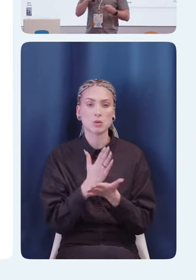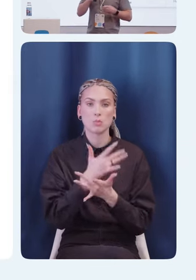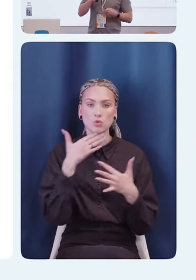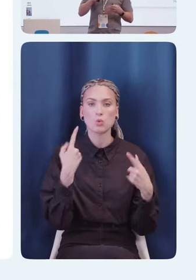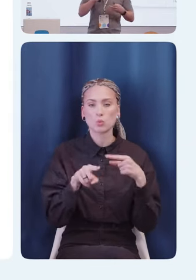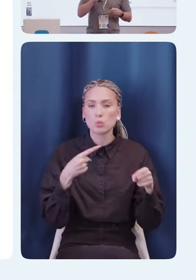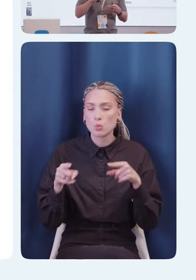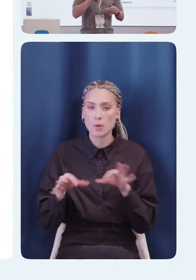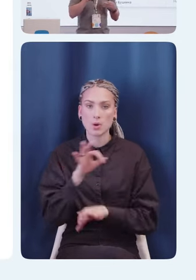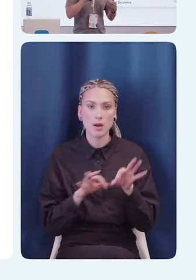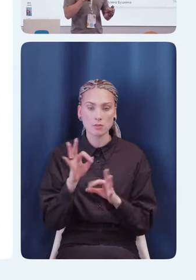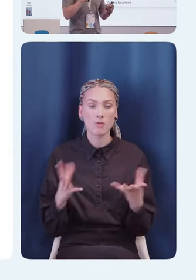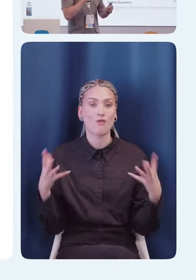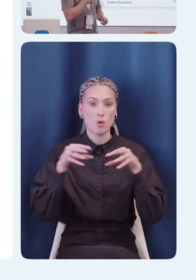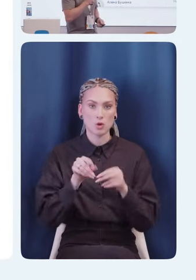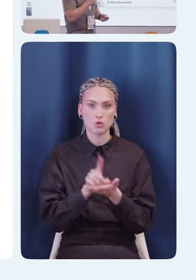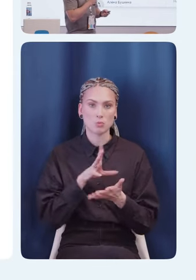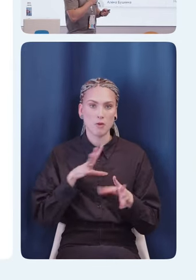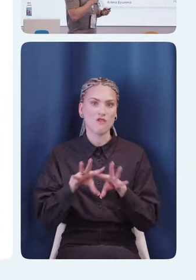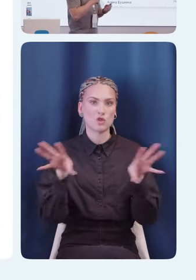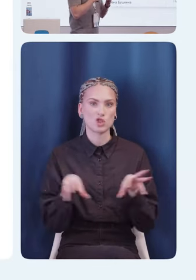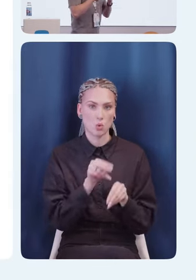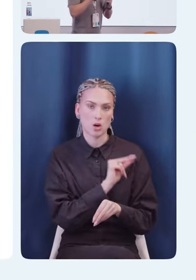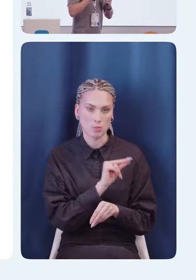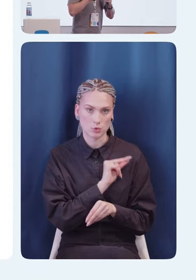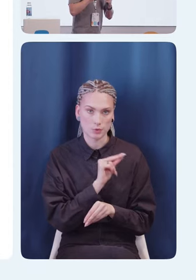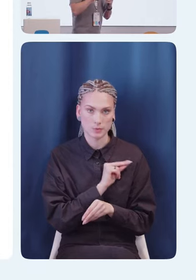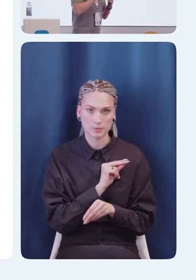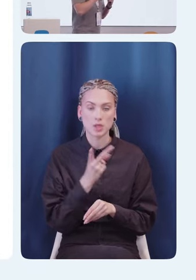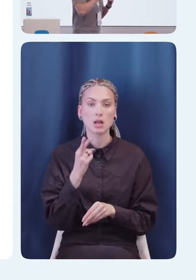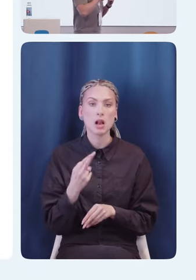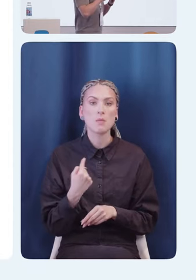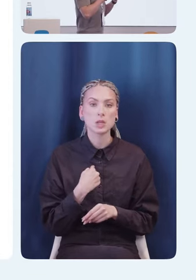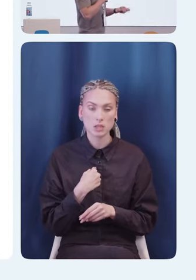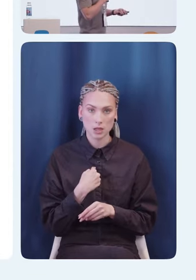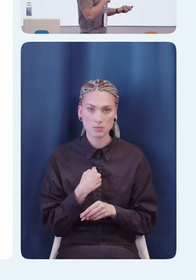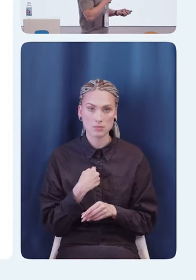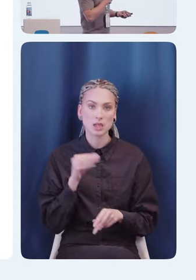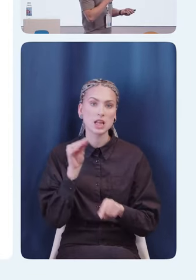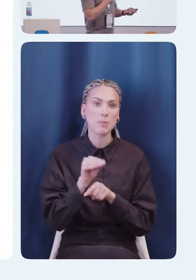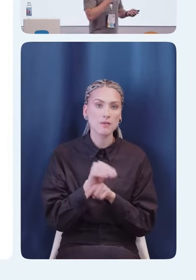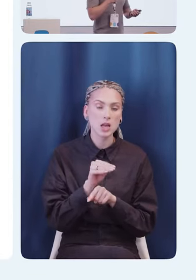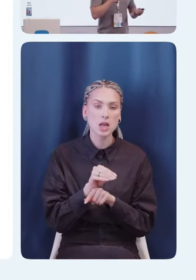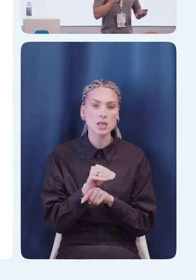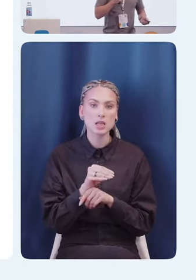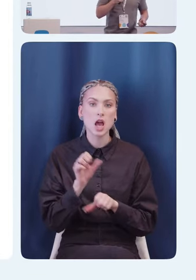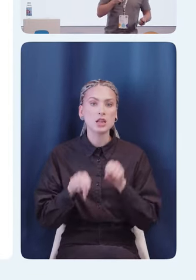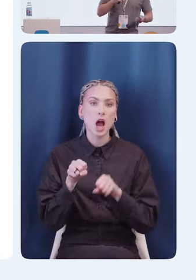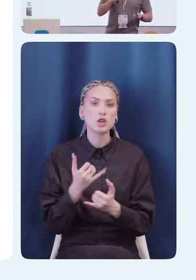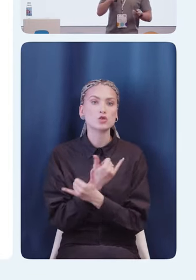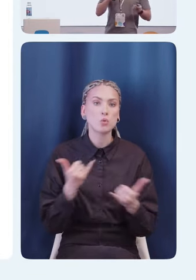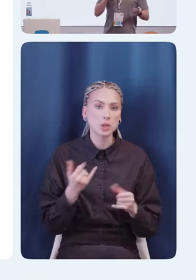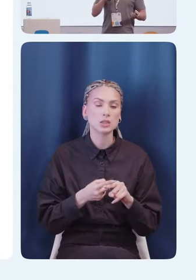проектов, и все это должно вместе как-то работать. Вот. Так как для меня добавление доступности – это был, в